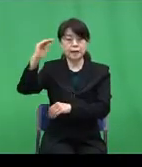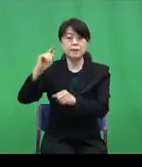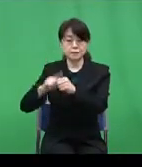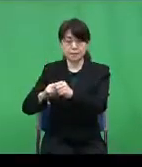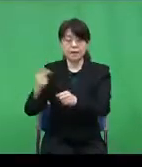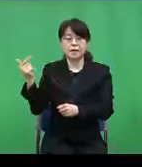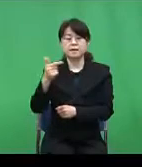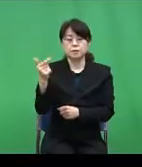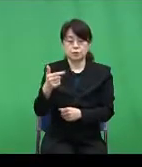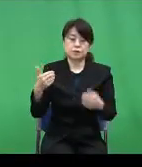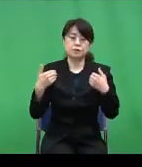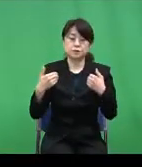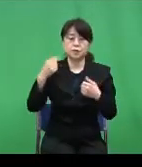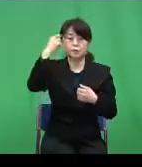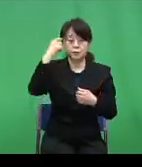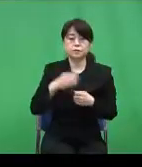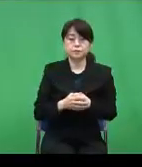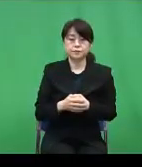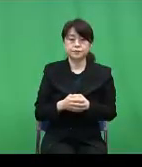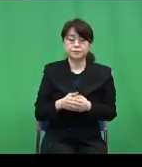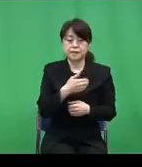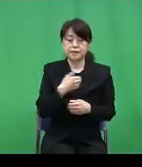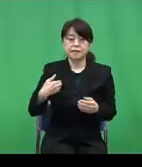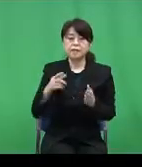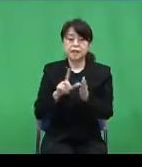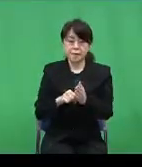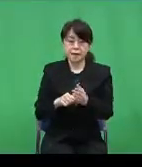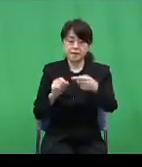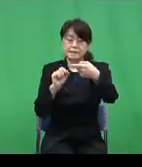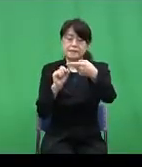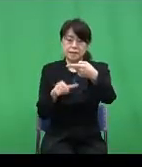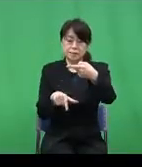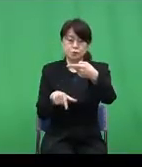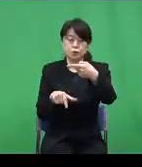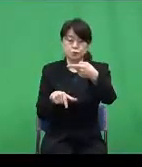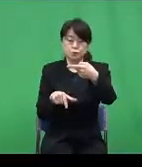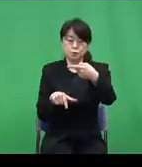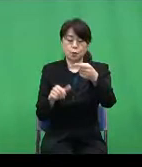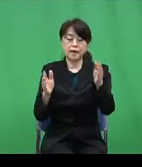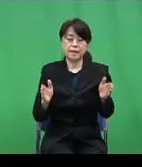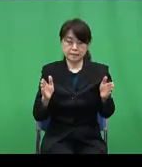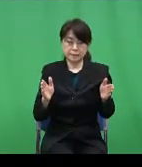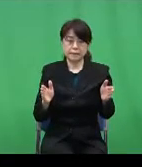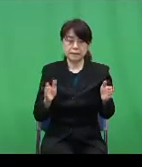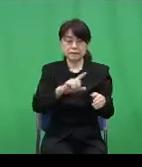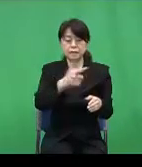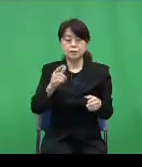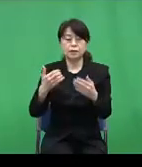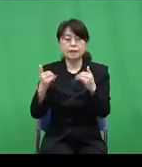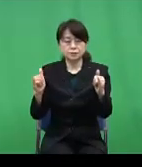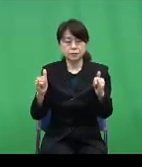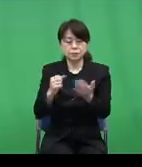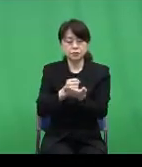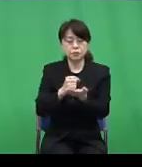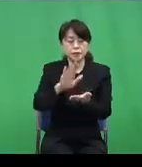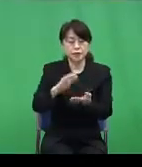まあ、できたら今月、まあ、いろんな方の都合もあると思いますが、 まずは今月中ぐらいには